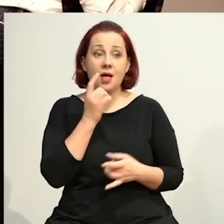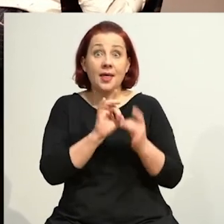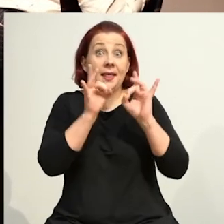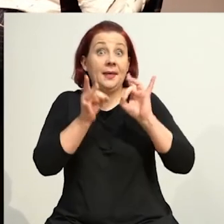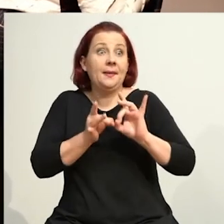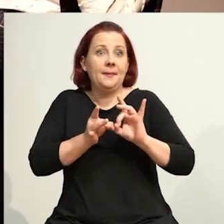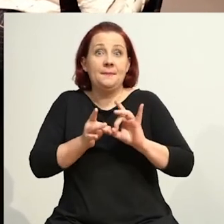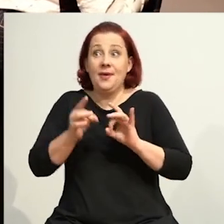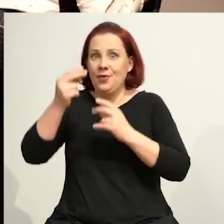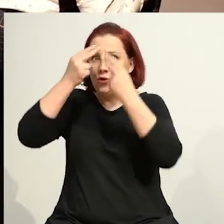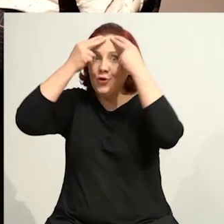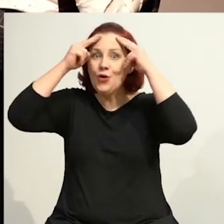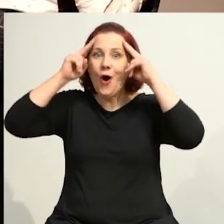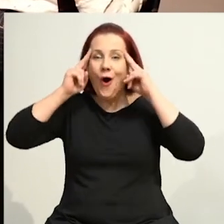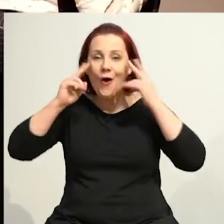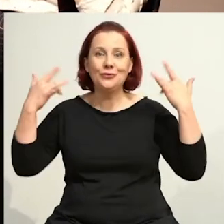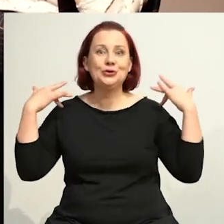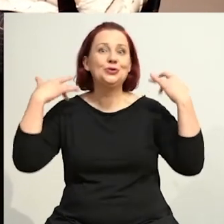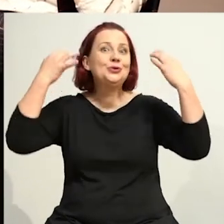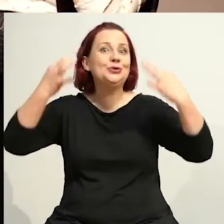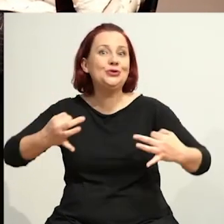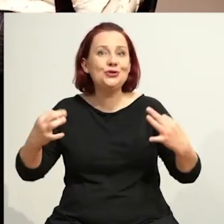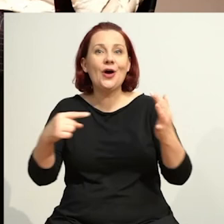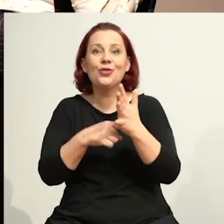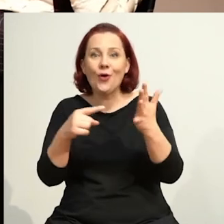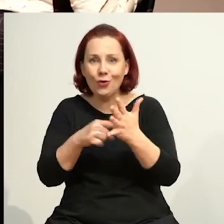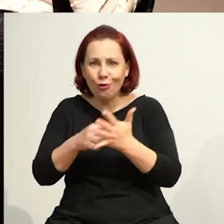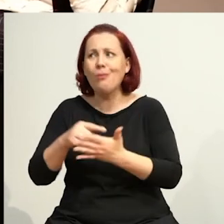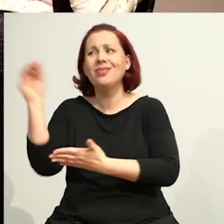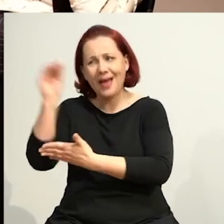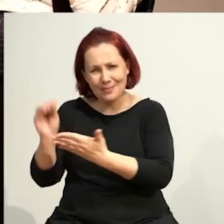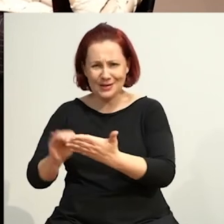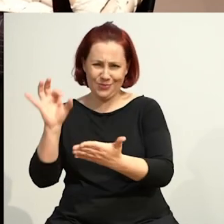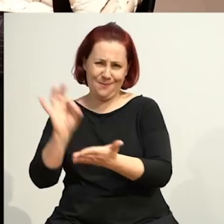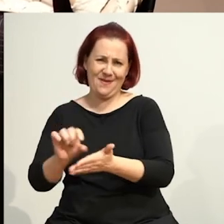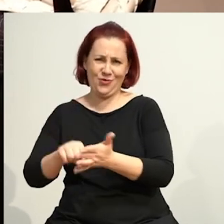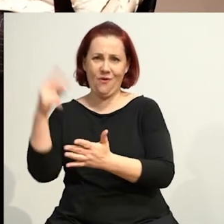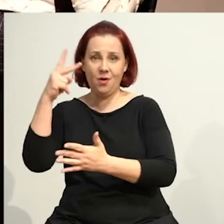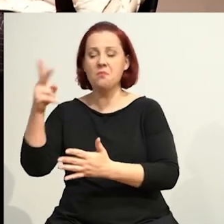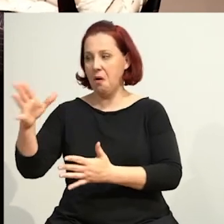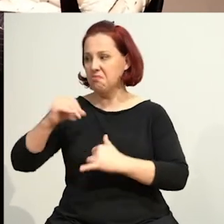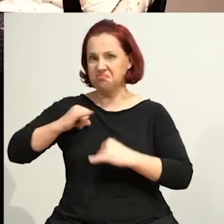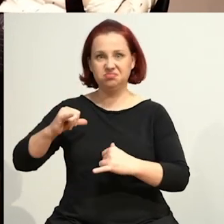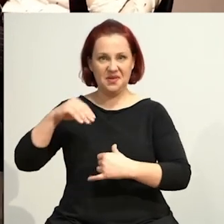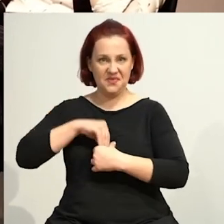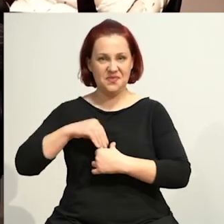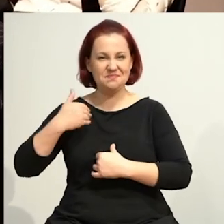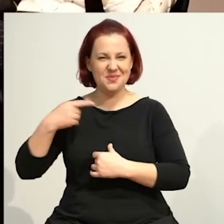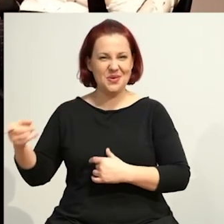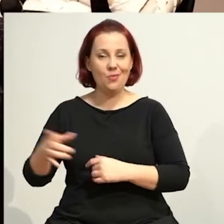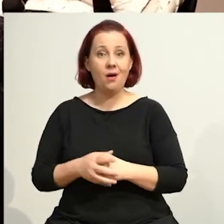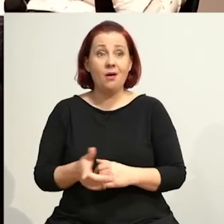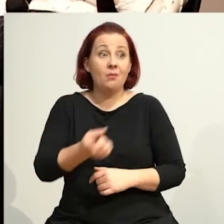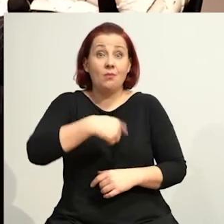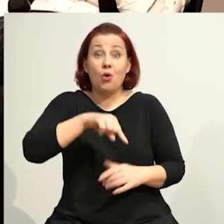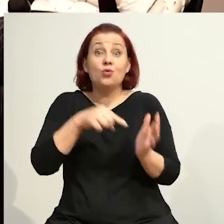ten Norwid żył, to taki traktat filozoficzny by popełnił, bo miałby odwagę. Bo to, że nie mamy